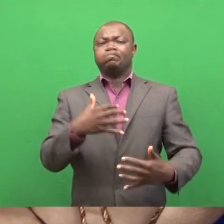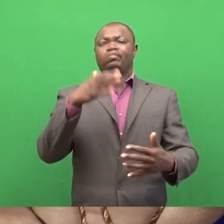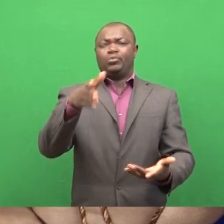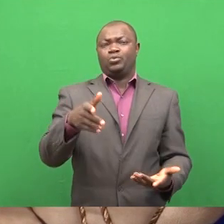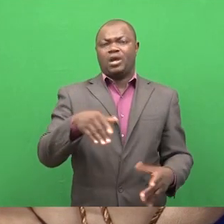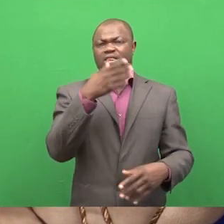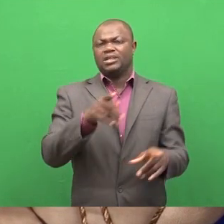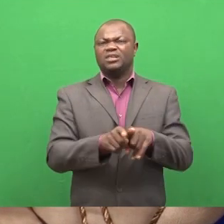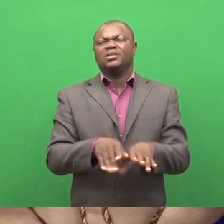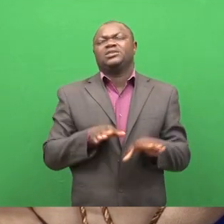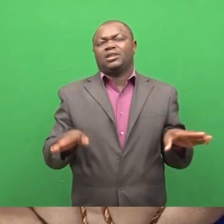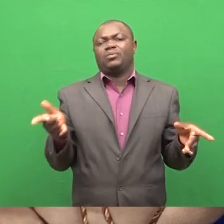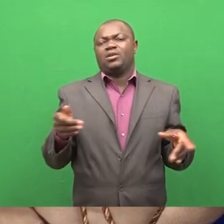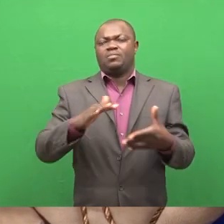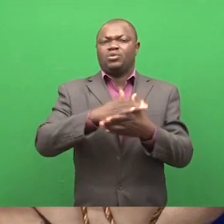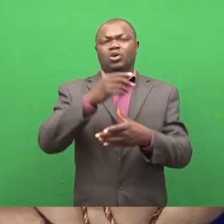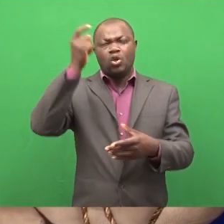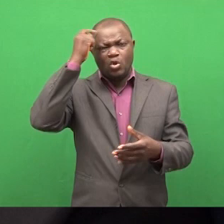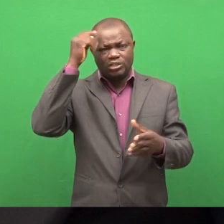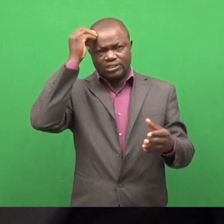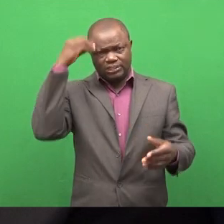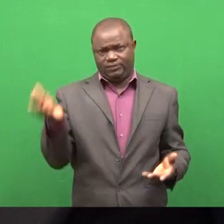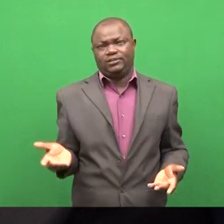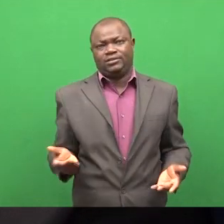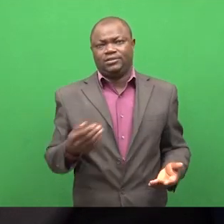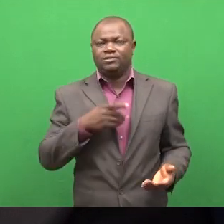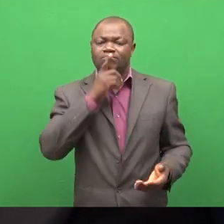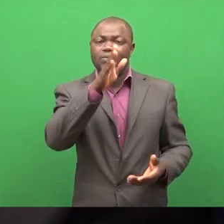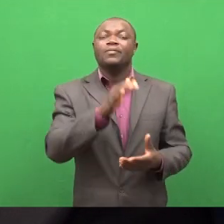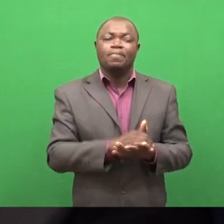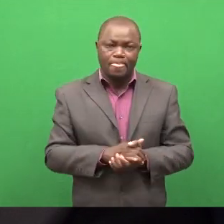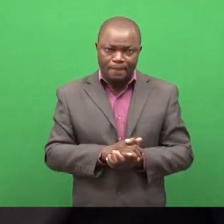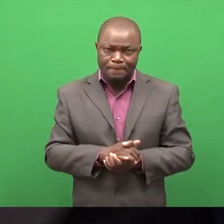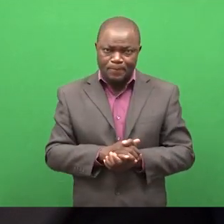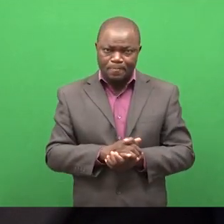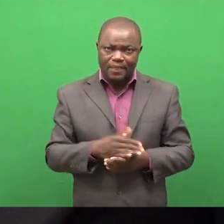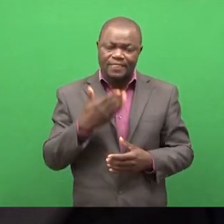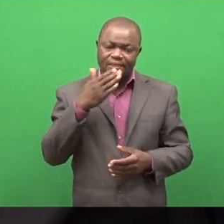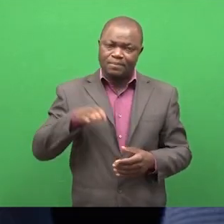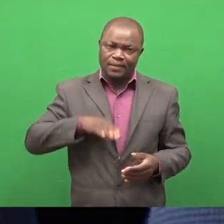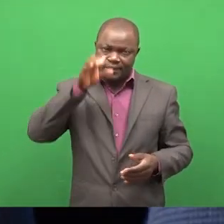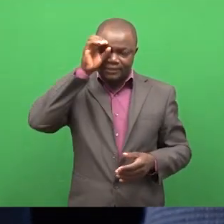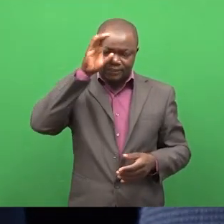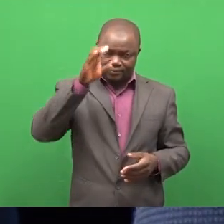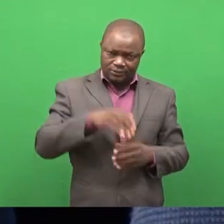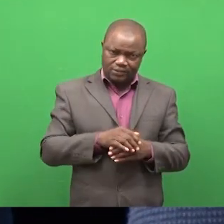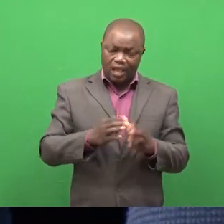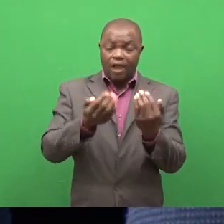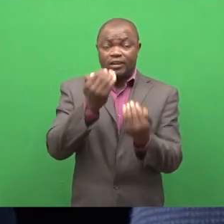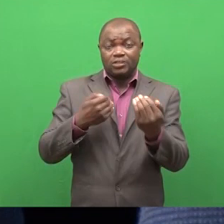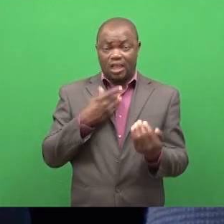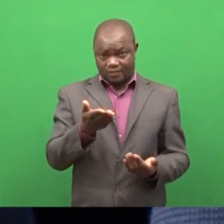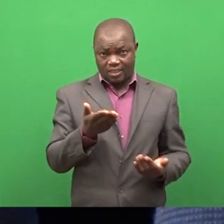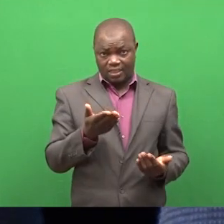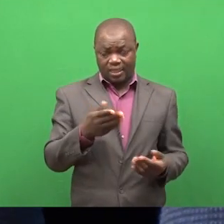Vamwe vari kuzofa nekuti hapana ruzivo. Ndoye kwamuri vamwene. Maita zvenyama ichisamba. Vana vedu ava vari